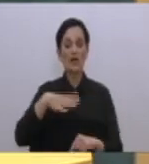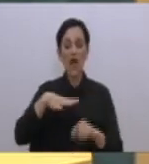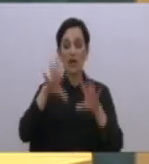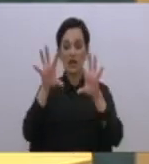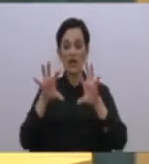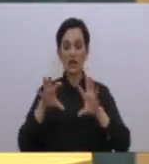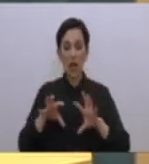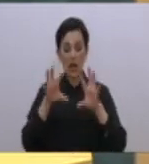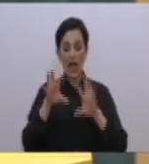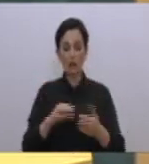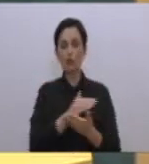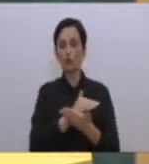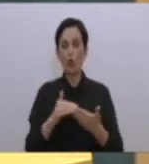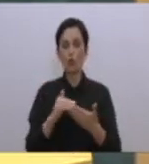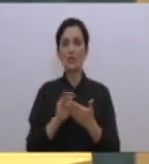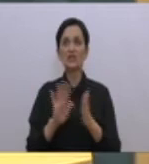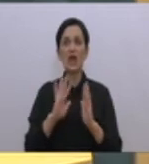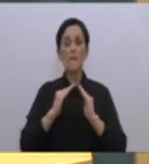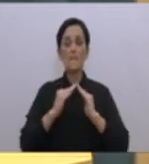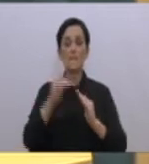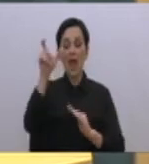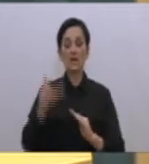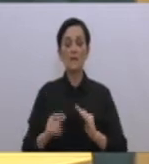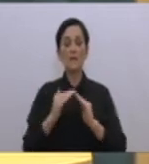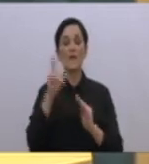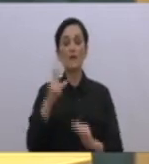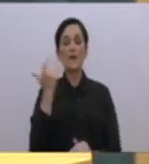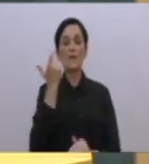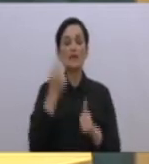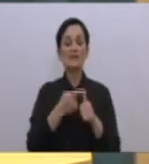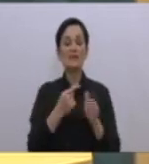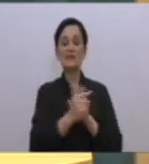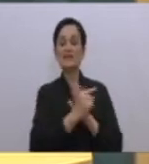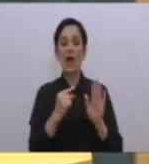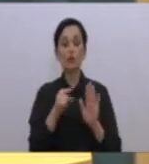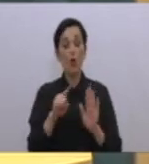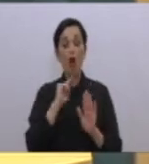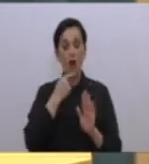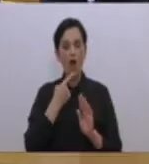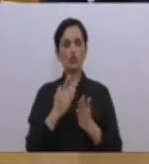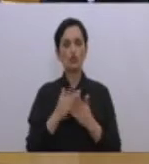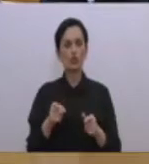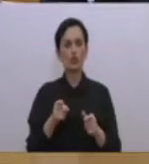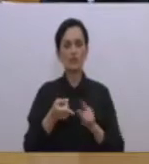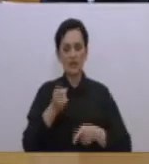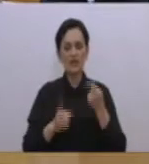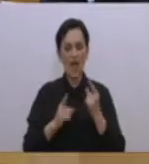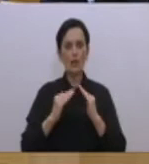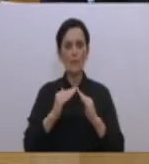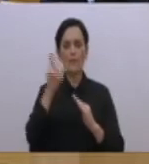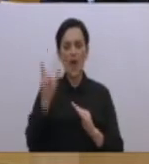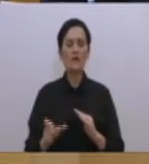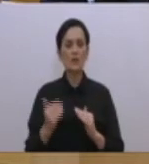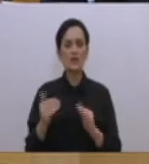კანონის canonul doneze, aricinops, permeris, da permerul meuneobis status, rat sartulebs, realuri, permeluri, sakmenobis, da